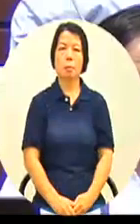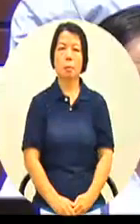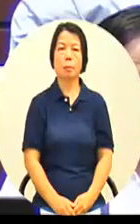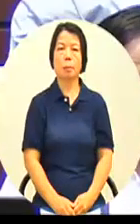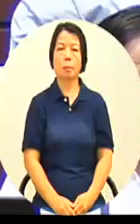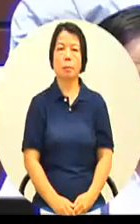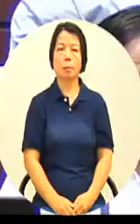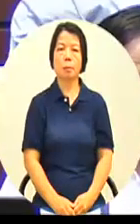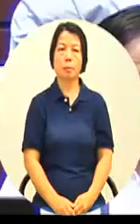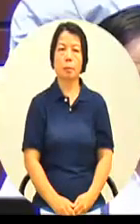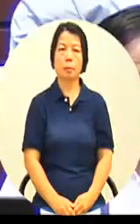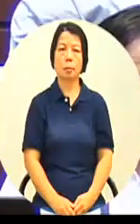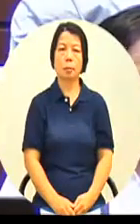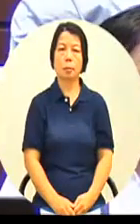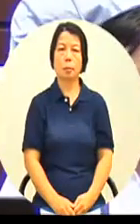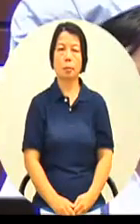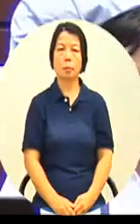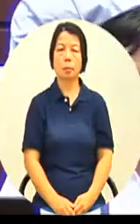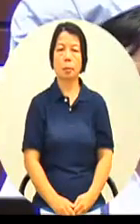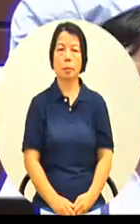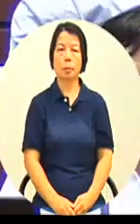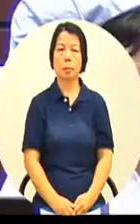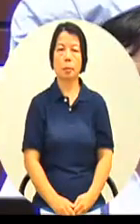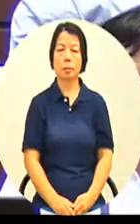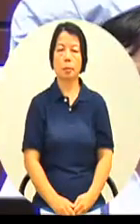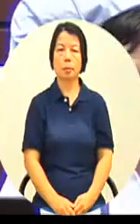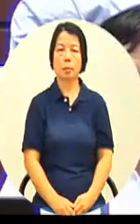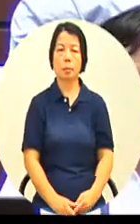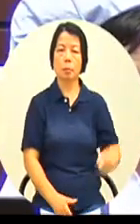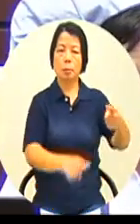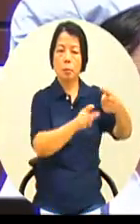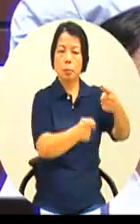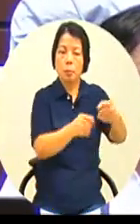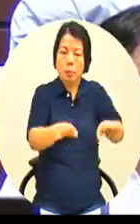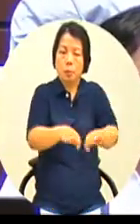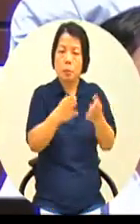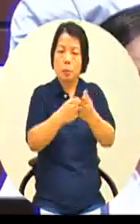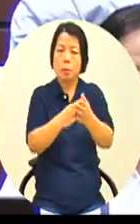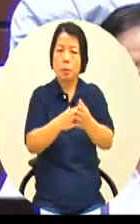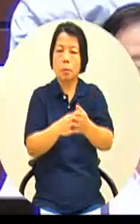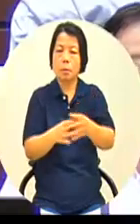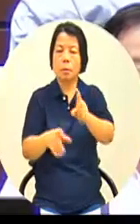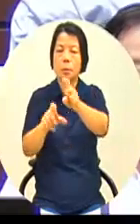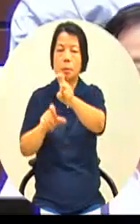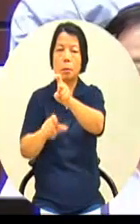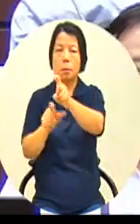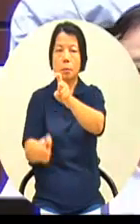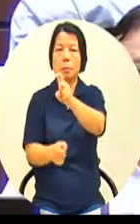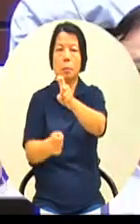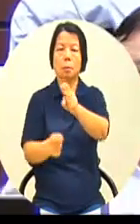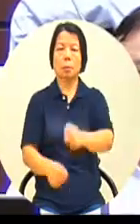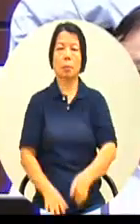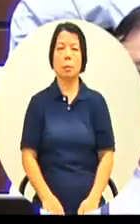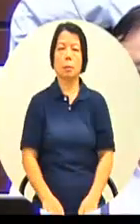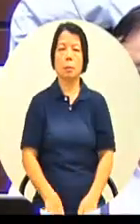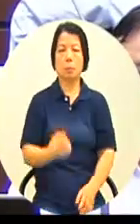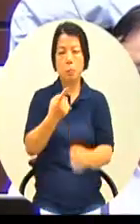哈。那我手上的这个数据， 从六月开始算起，安尼甲去年多平均少甲你啊一个